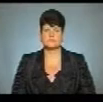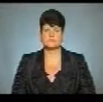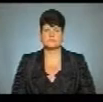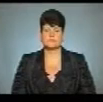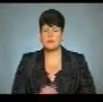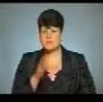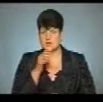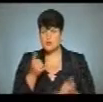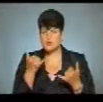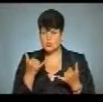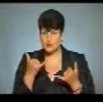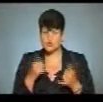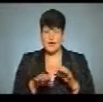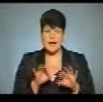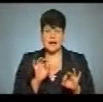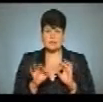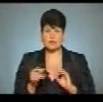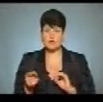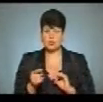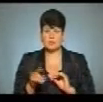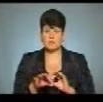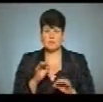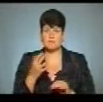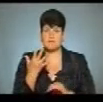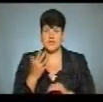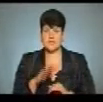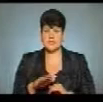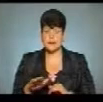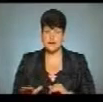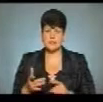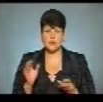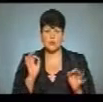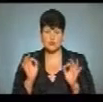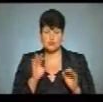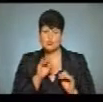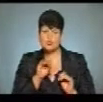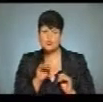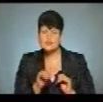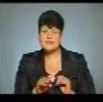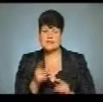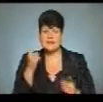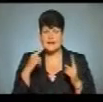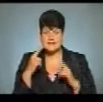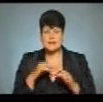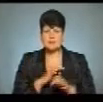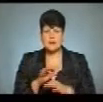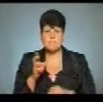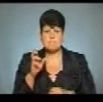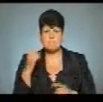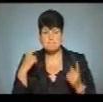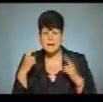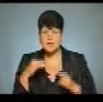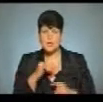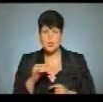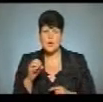Під час сьогоднішнього кастингу в Тернополі відібрали 5 дітей, які озвучуватимуть казки проекту «Байки.UA. Діти для